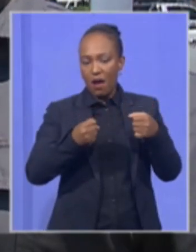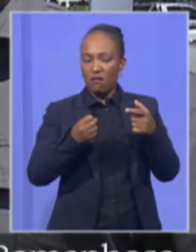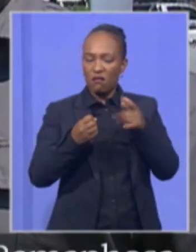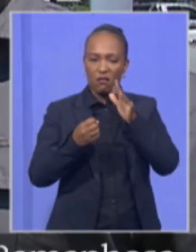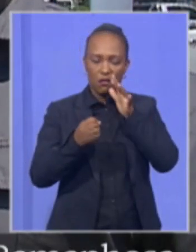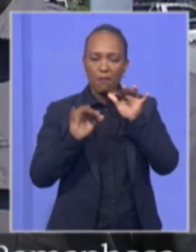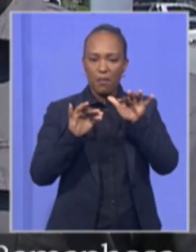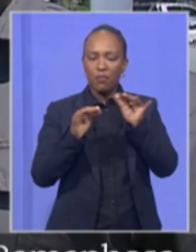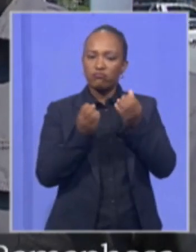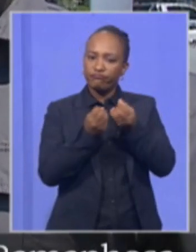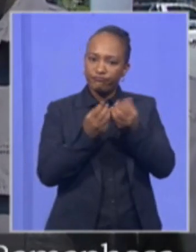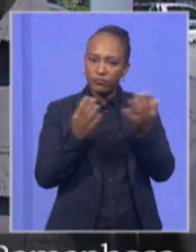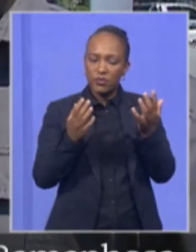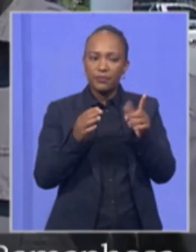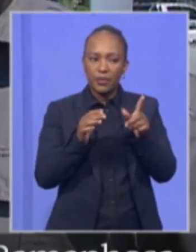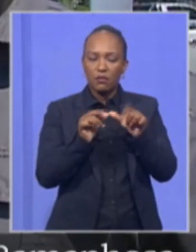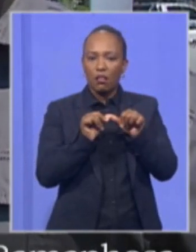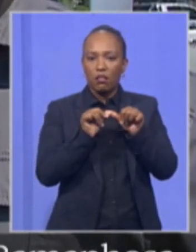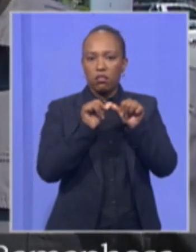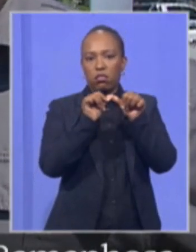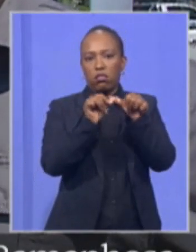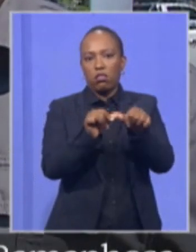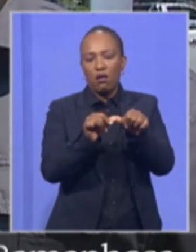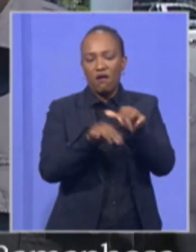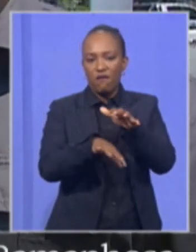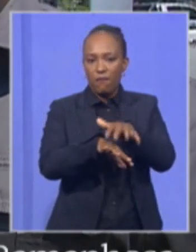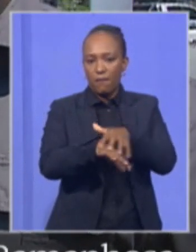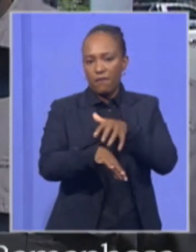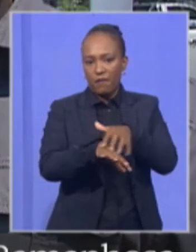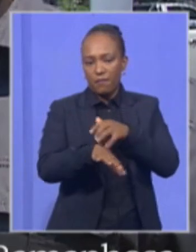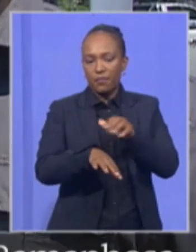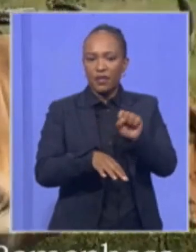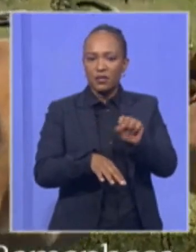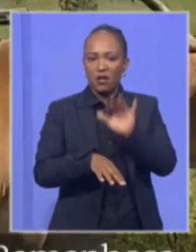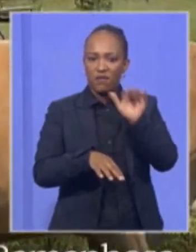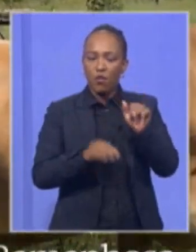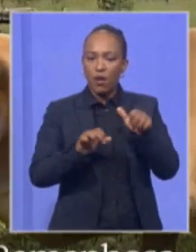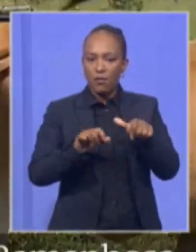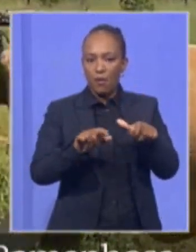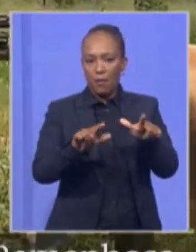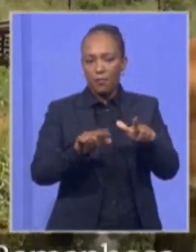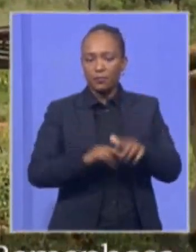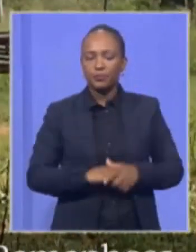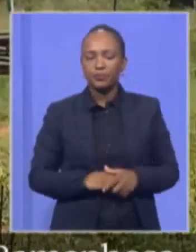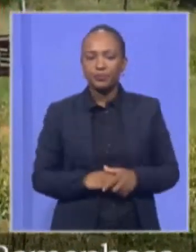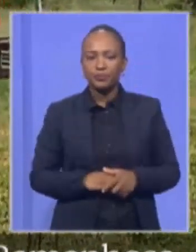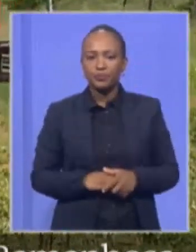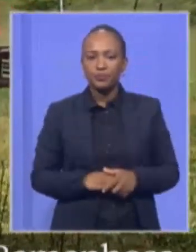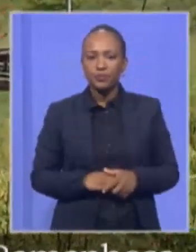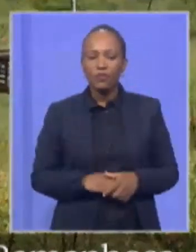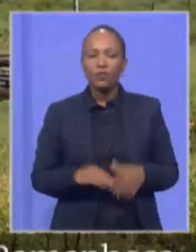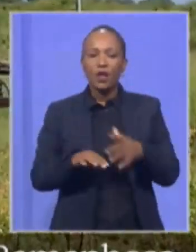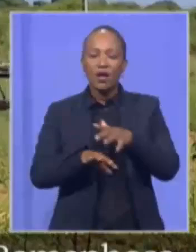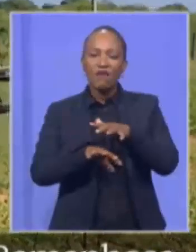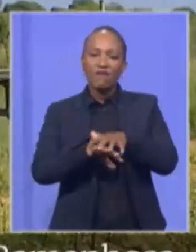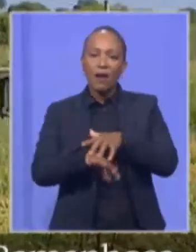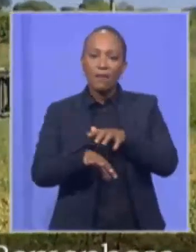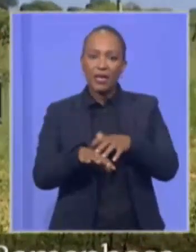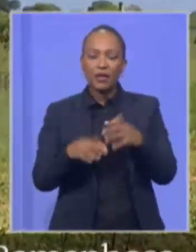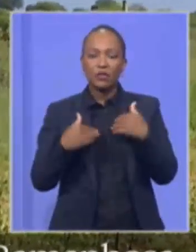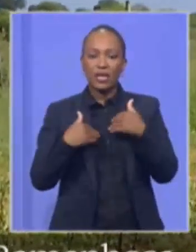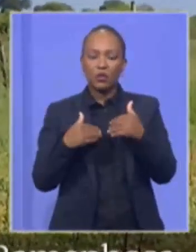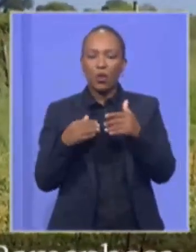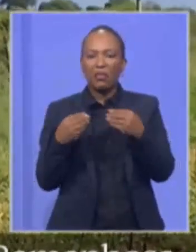tšona tšeo di netefatša gore go na le tšwelopele ge di tla mo tabeng tša temo mo Afrika Borwa kudu-kudu mo Limpopo. Balemi bao ba thomago ba holofela